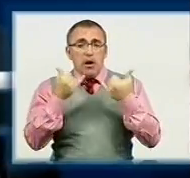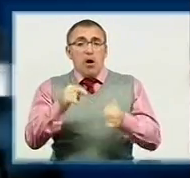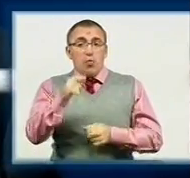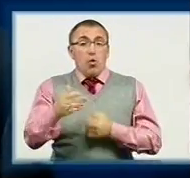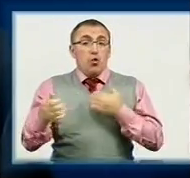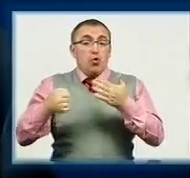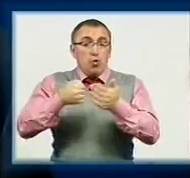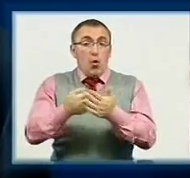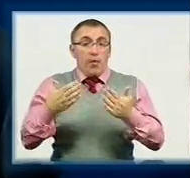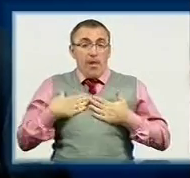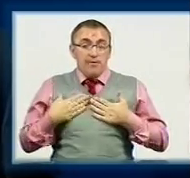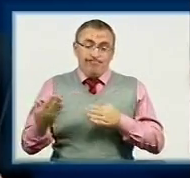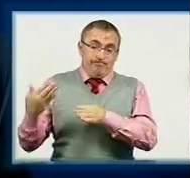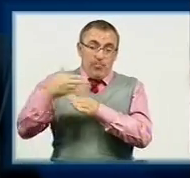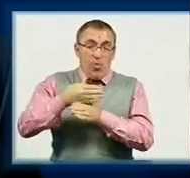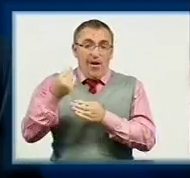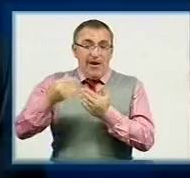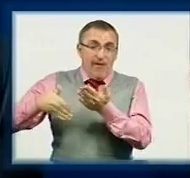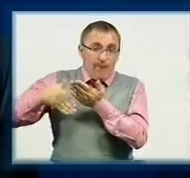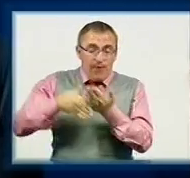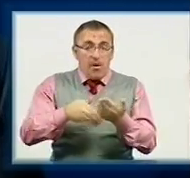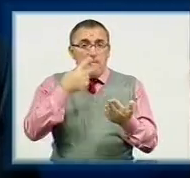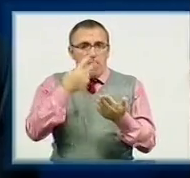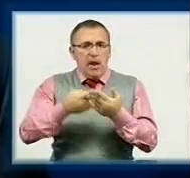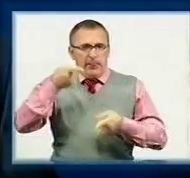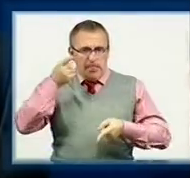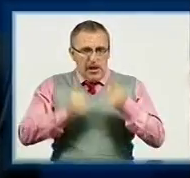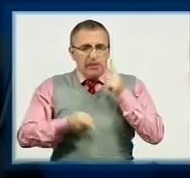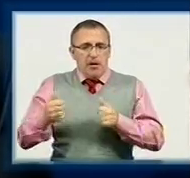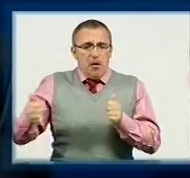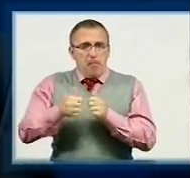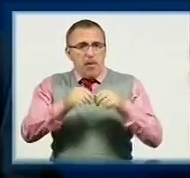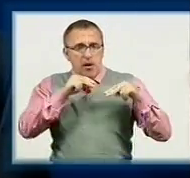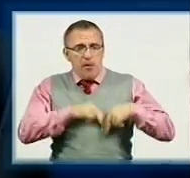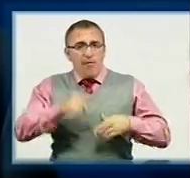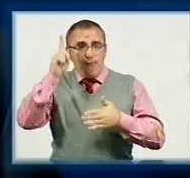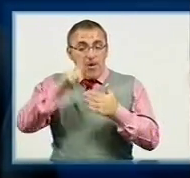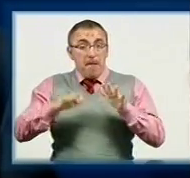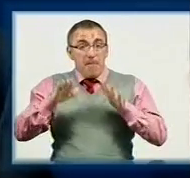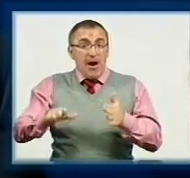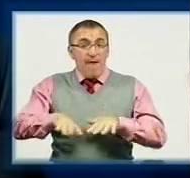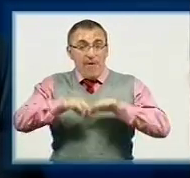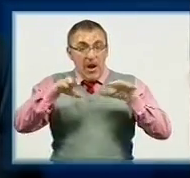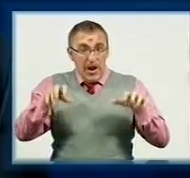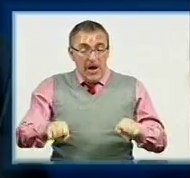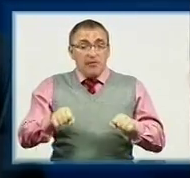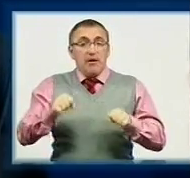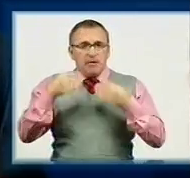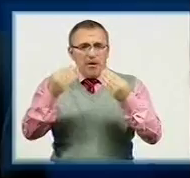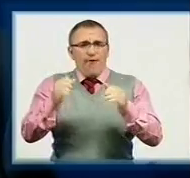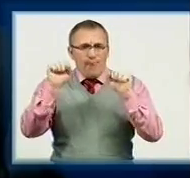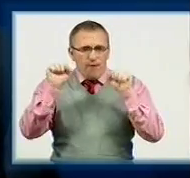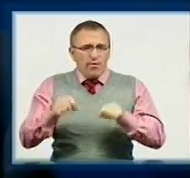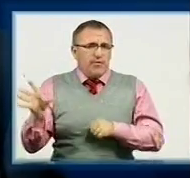нас приходили інвестори, щоб у нас бачили надійних партнерів. Запевняю, що місцева влада зробить все можливе для того, щоб